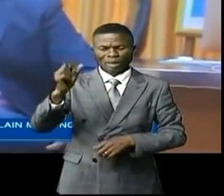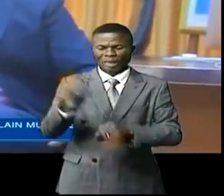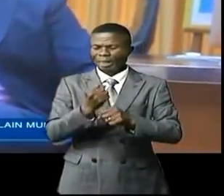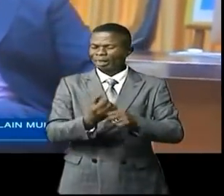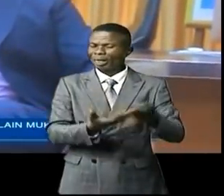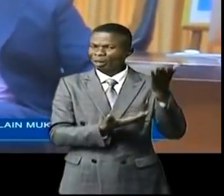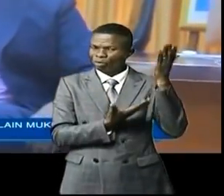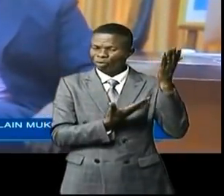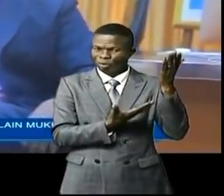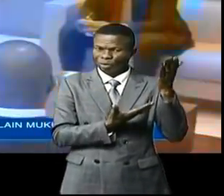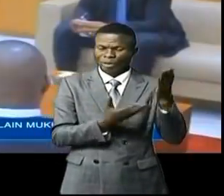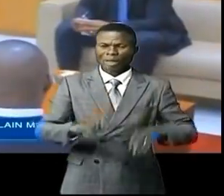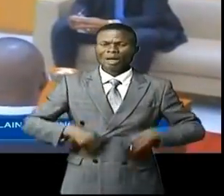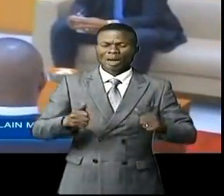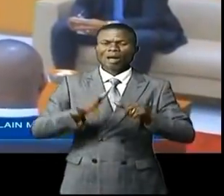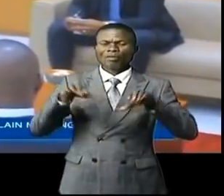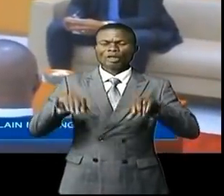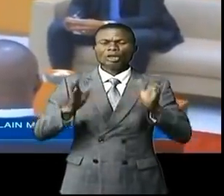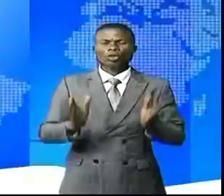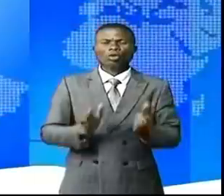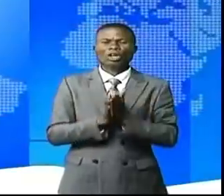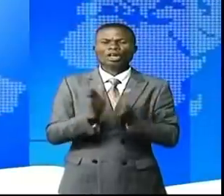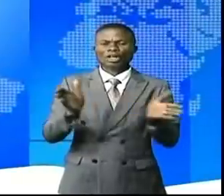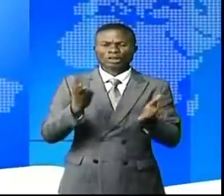prépondérant dans la vie nationale congolaise.